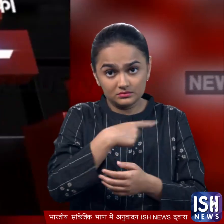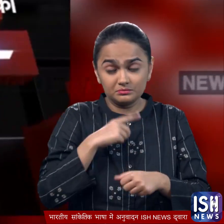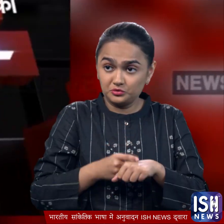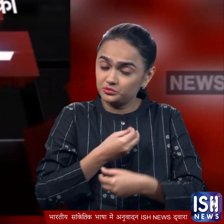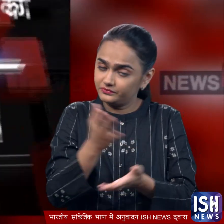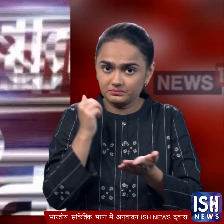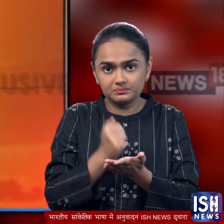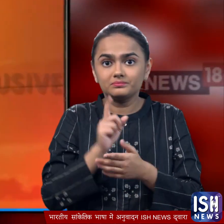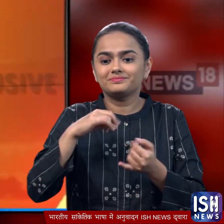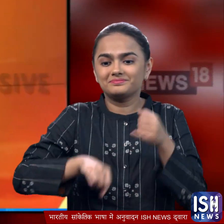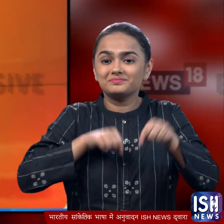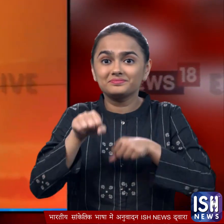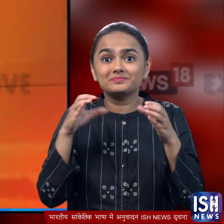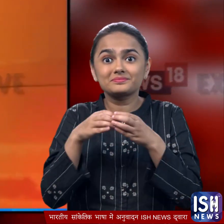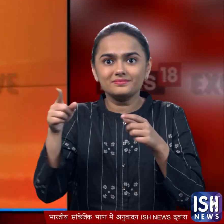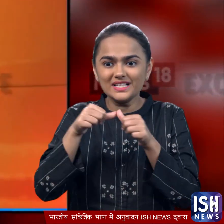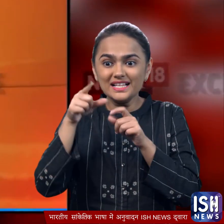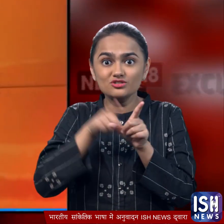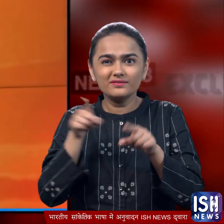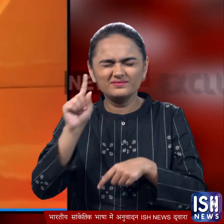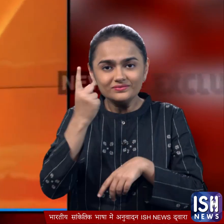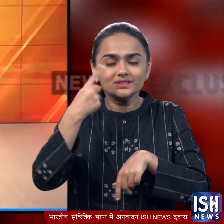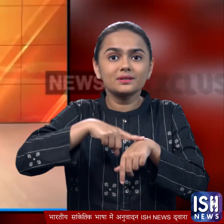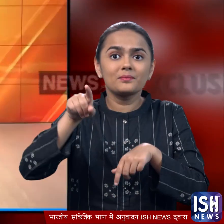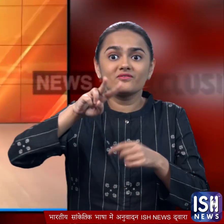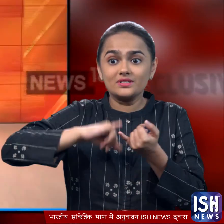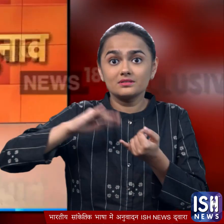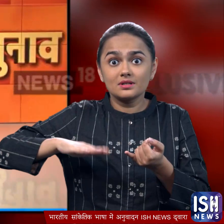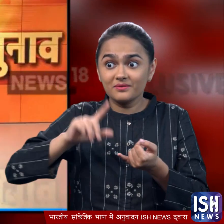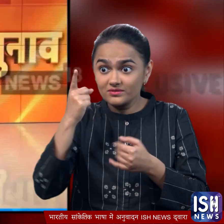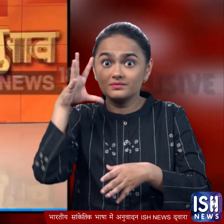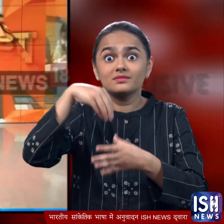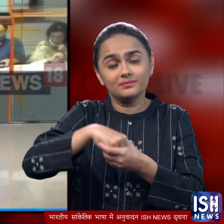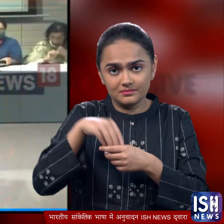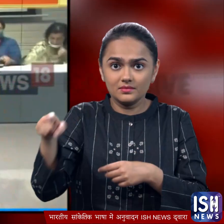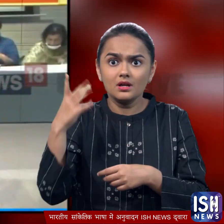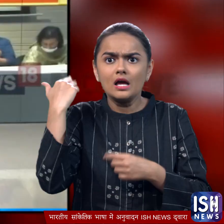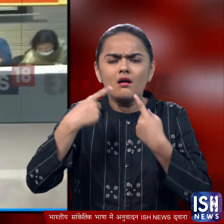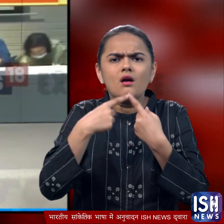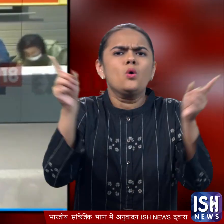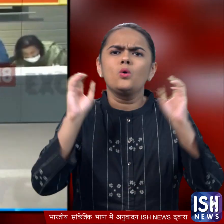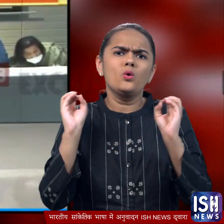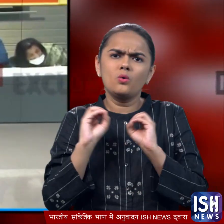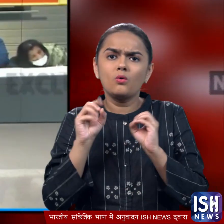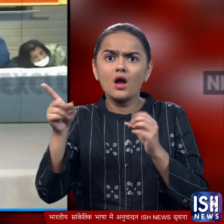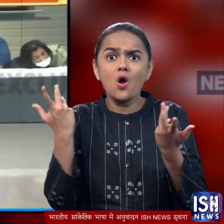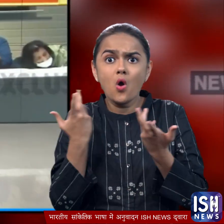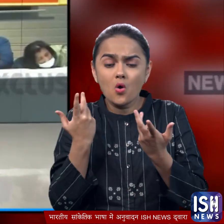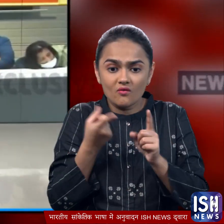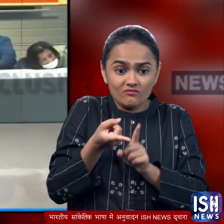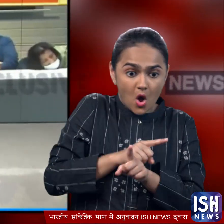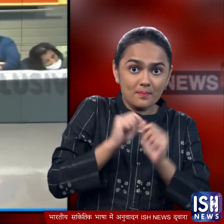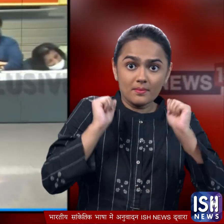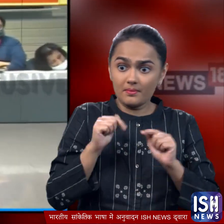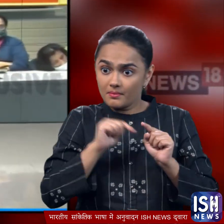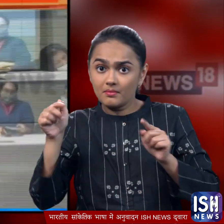लिया। समाजवादी पार्टी के मुखिया अखिलेश यादव पहली बार विधानसभा चुनाव लड़ेंगे। हालांकि अभी इस बात का ऐलान नहीं हुआ है कि वो किस सीट से चुनाव